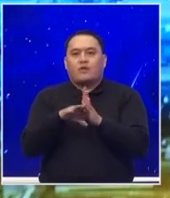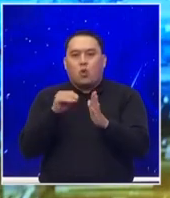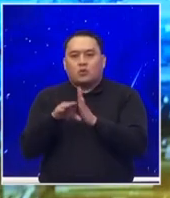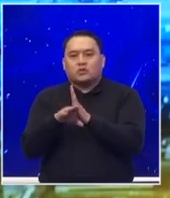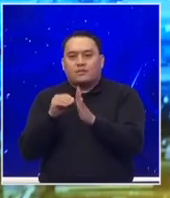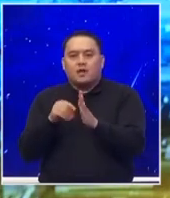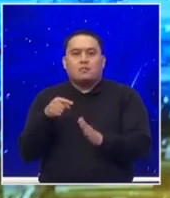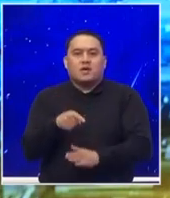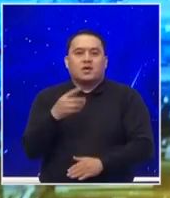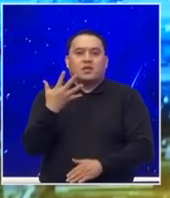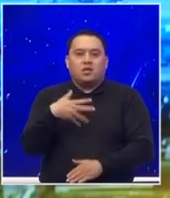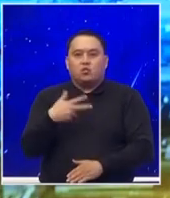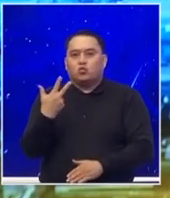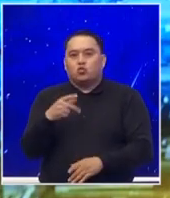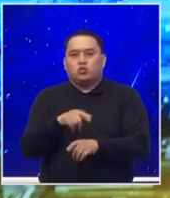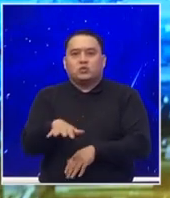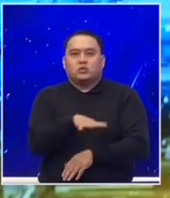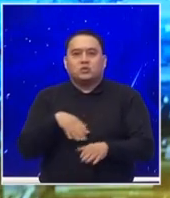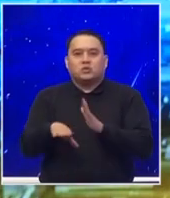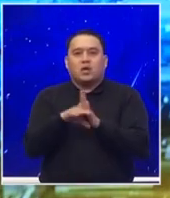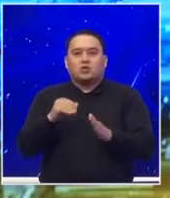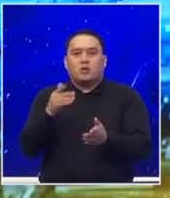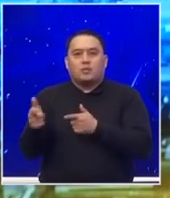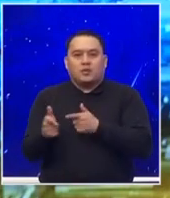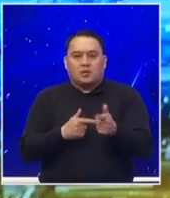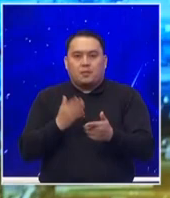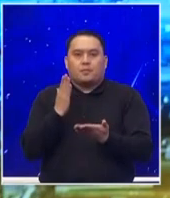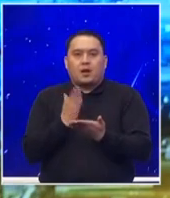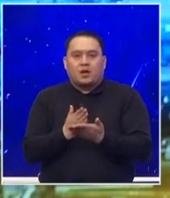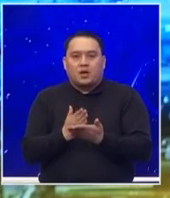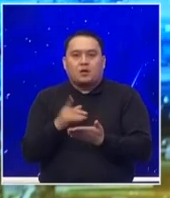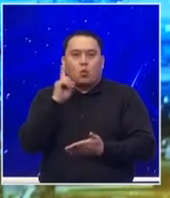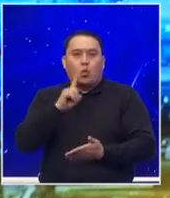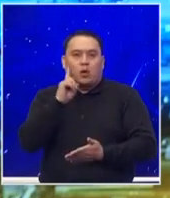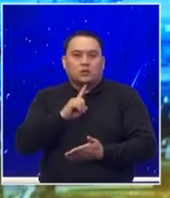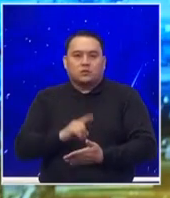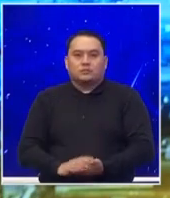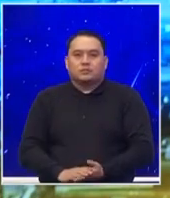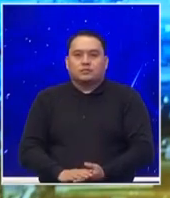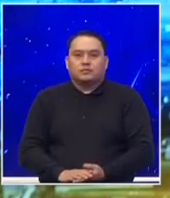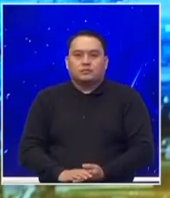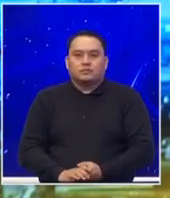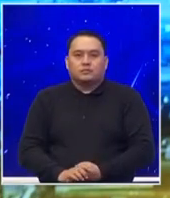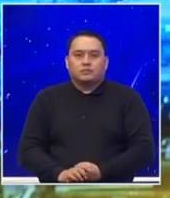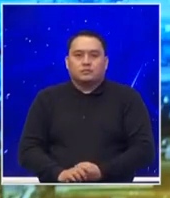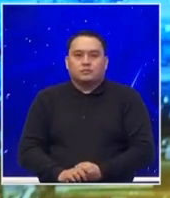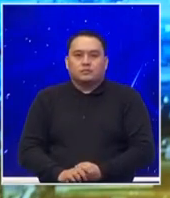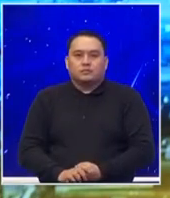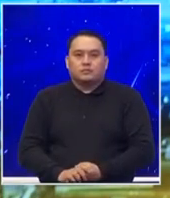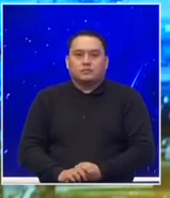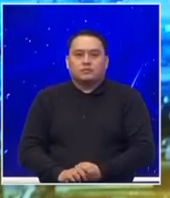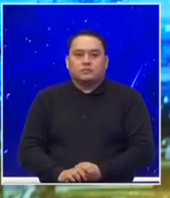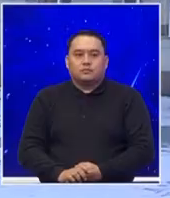өңірде 1053 сайлау учаскесі бар. Олардың қазіргі әзірлігін әріптесім Кәмшат Мұхамеджан көріп